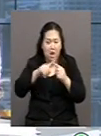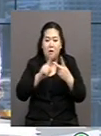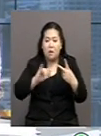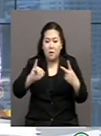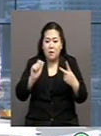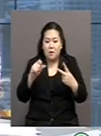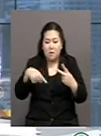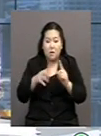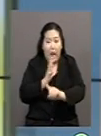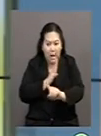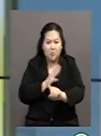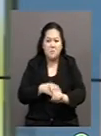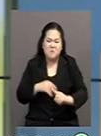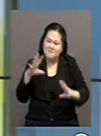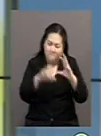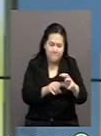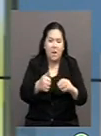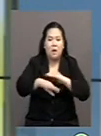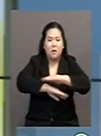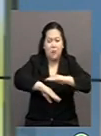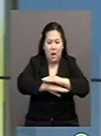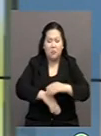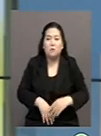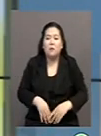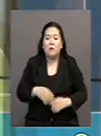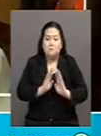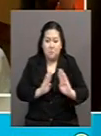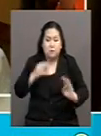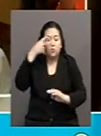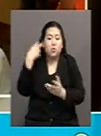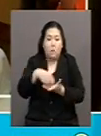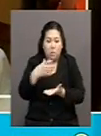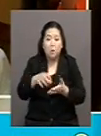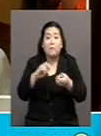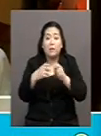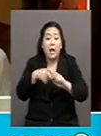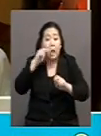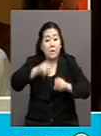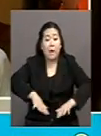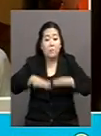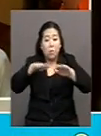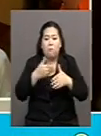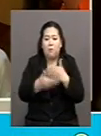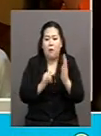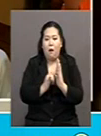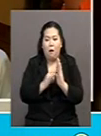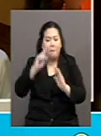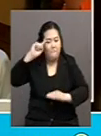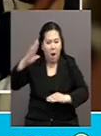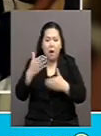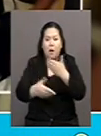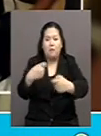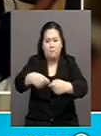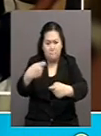ช่วงนี้ปล่อยยาเสพติดไม่ได้ค่ะเพราะว่าเอเย่นรายย่อยมีปัญหาเรื่องของน้ำท่วมในตอนนี้ละค่ะไปดูความคืบหน้าในเรื่องนี้นะคะเพราะว่าเช้